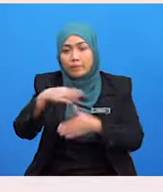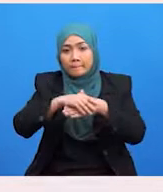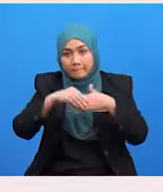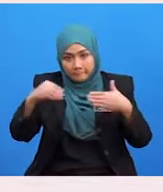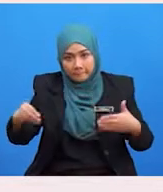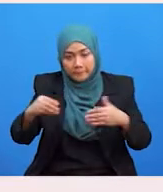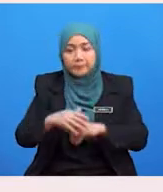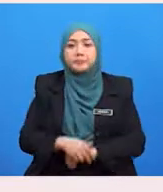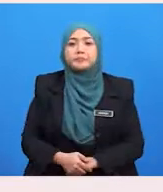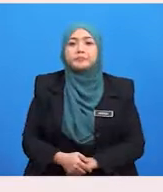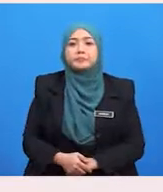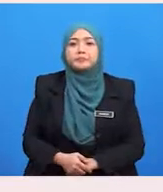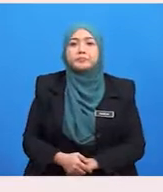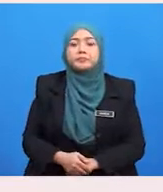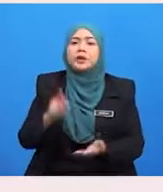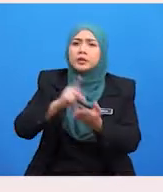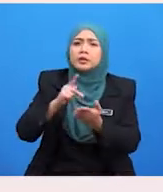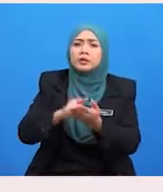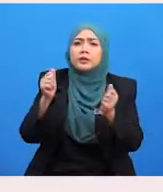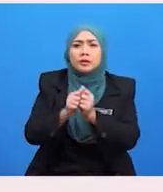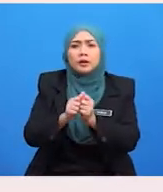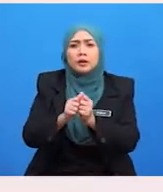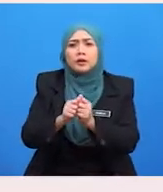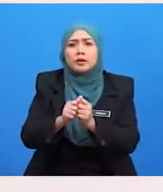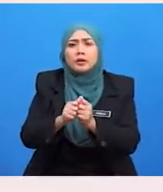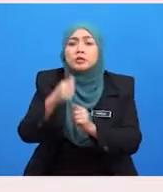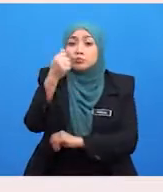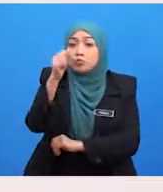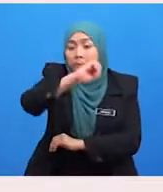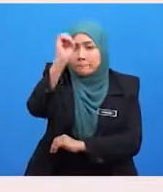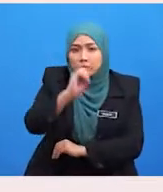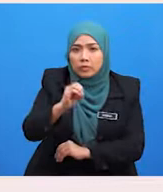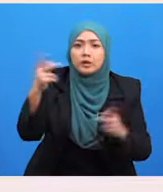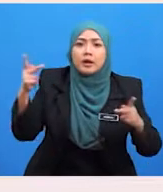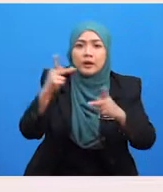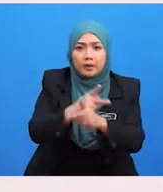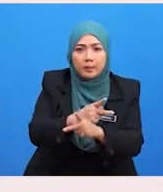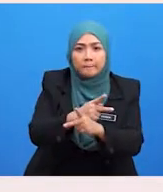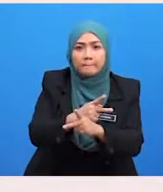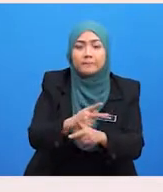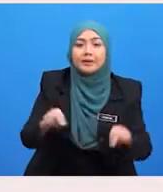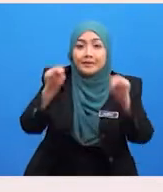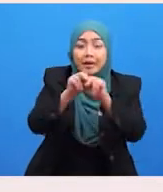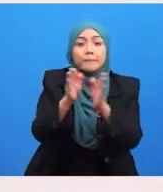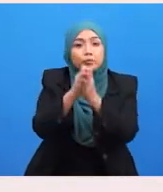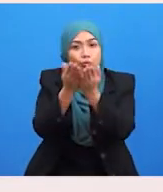RM64,350. Susut nilai kenderaan kita kira dengan kadar susut nilai 10% darab nilai